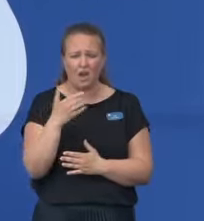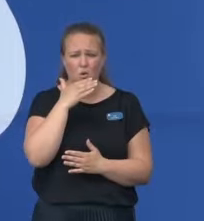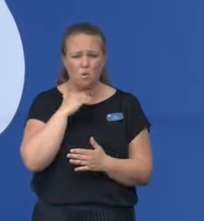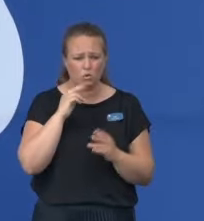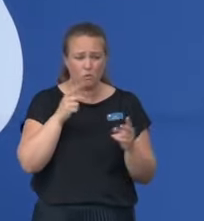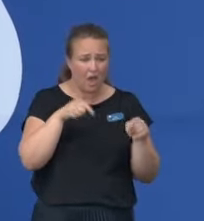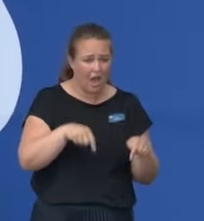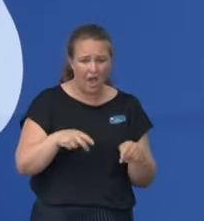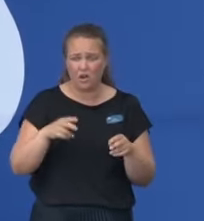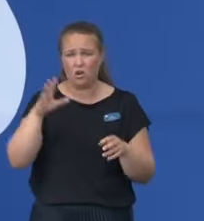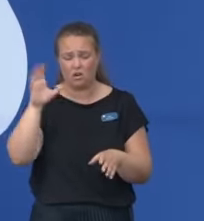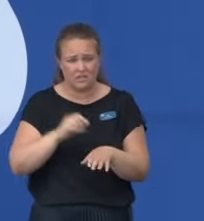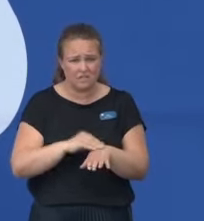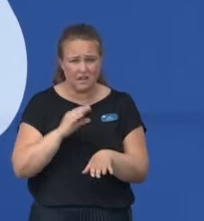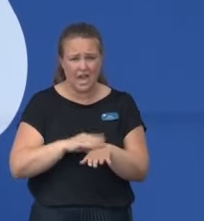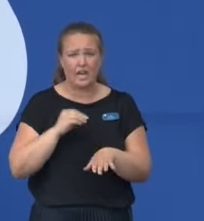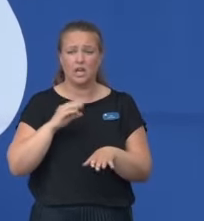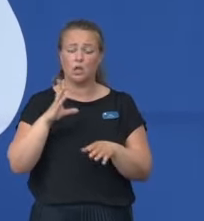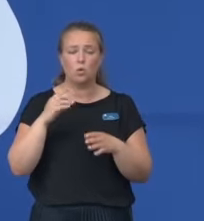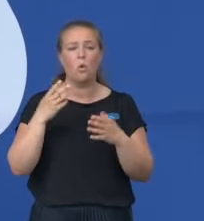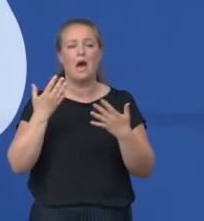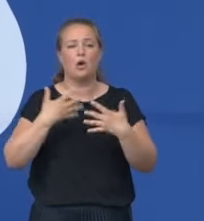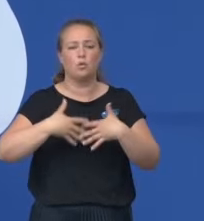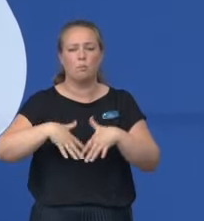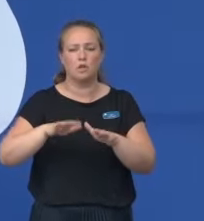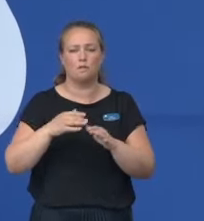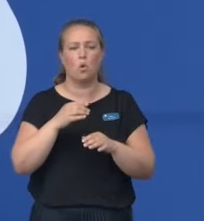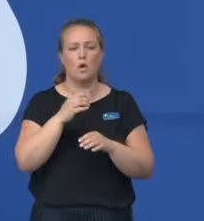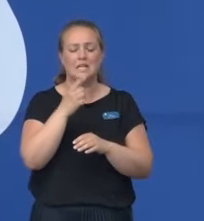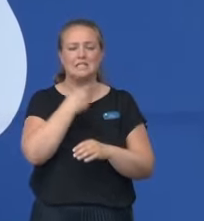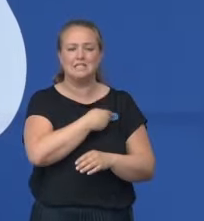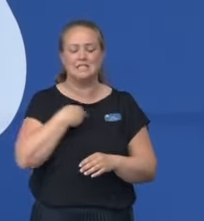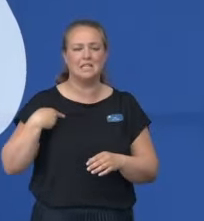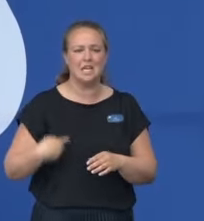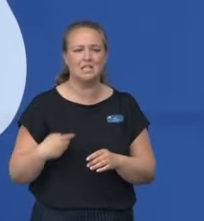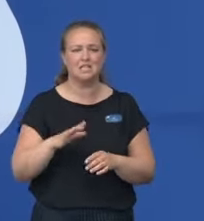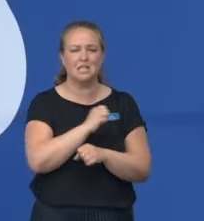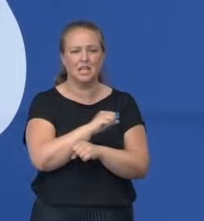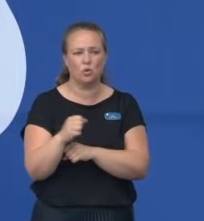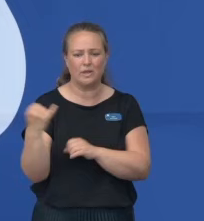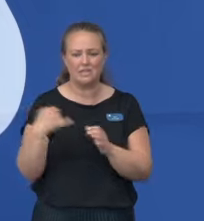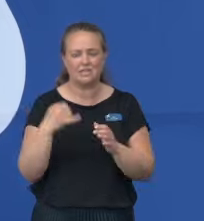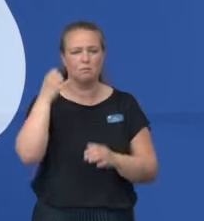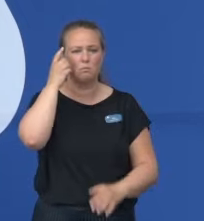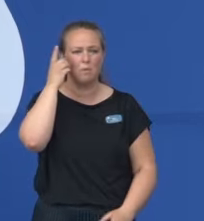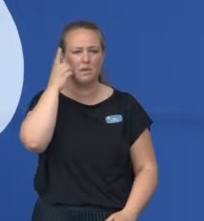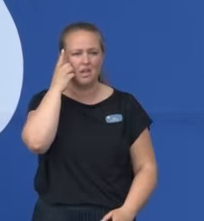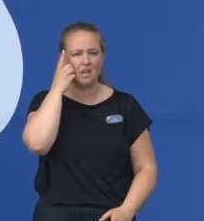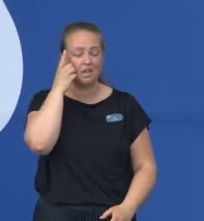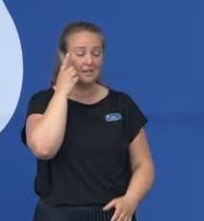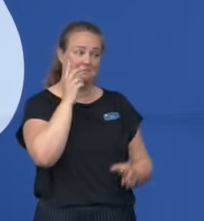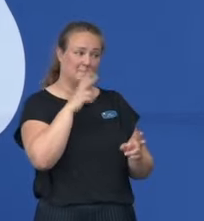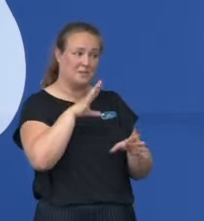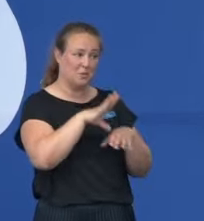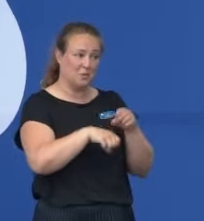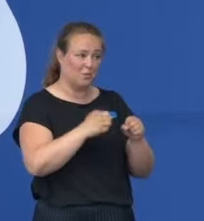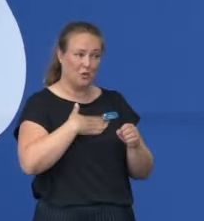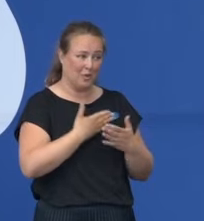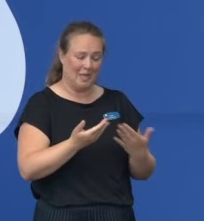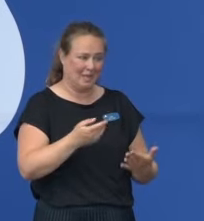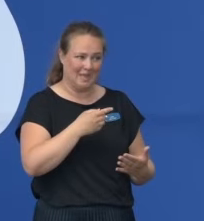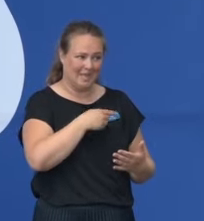då får man den kinesiska diktaturen på köpet in i sin telefon, så kan det inte vara. Lite så grovt skulle nog inte Kina hålla med om att det är. Tack så